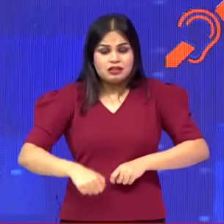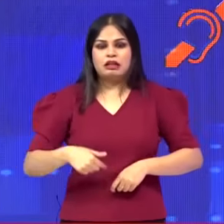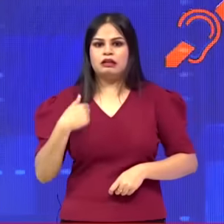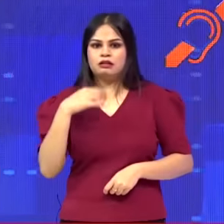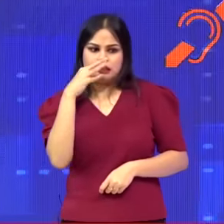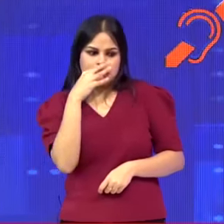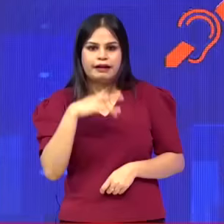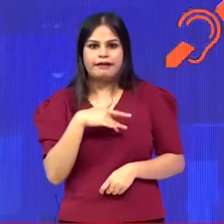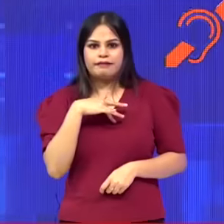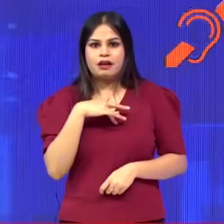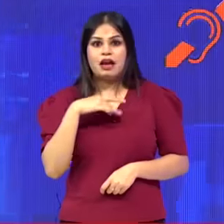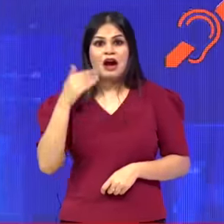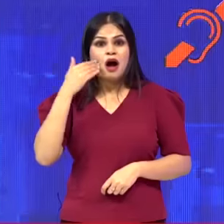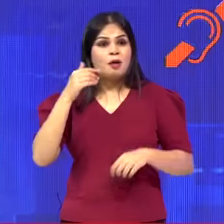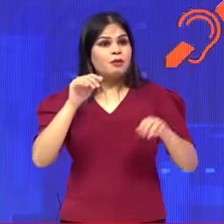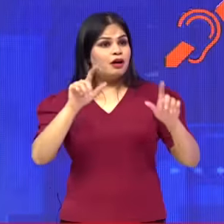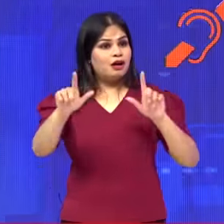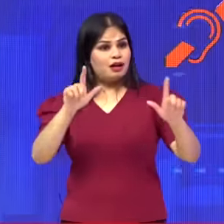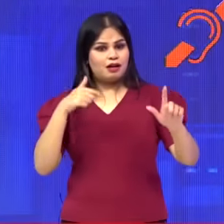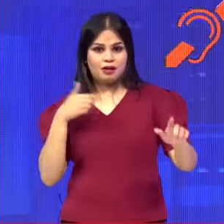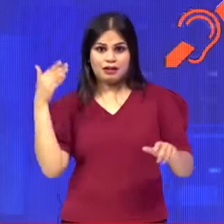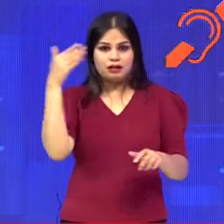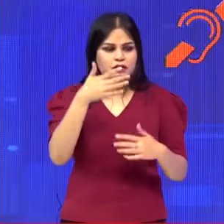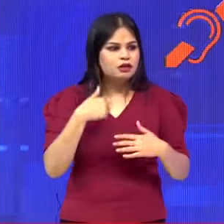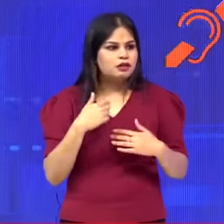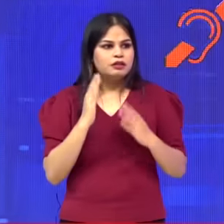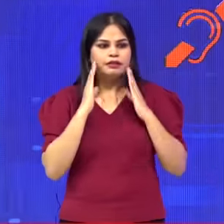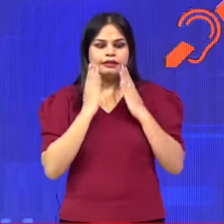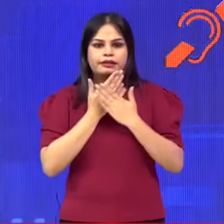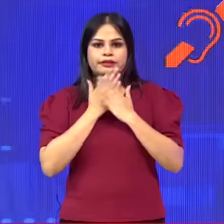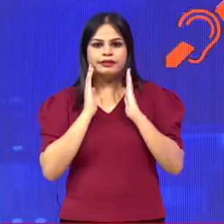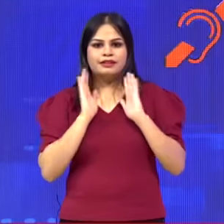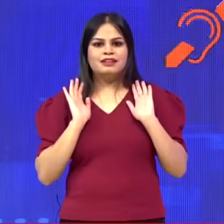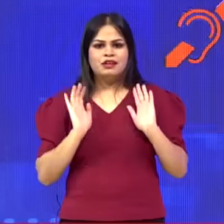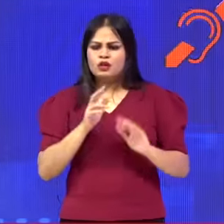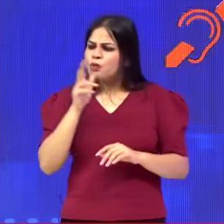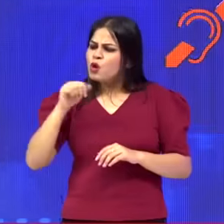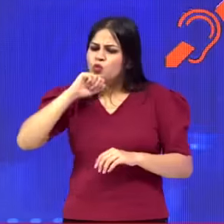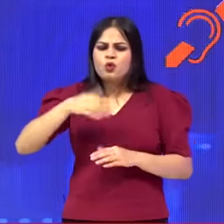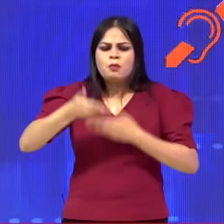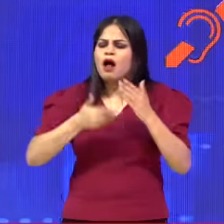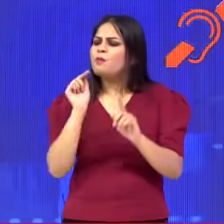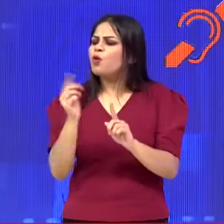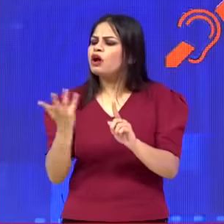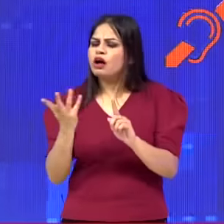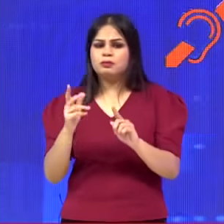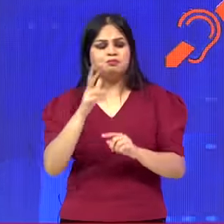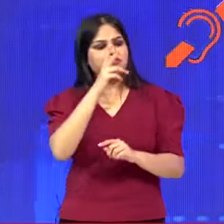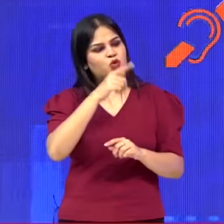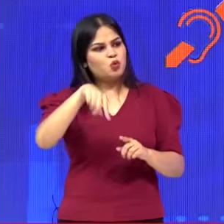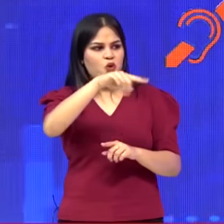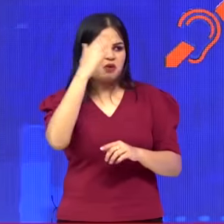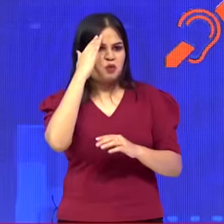पहुंचा तो हाय अल्लाह। तो क्या सिखा रहे हैं आप नौजवानों को? सर, सब जानते हैं